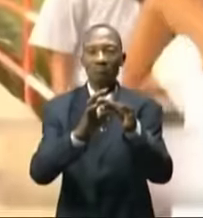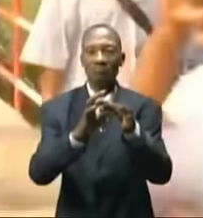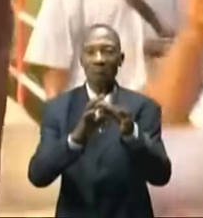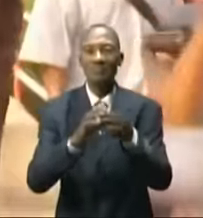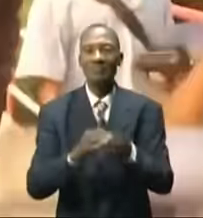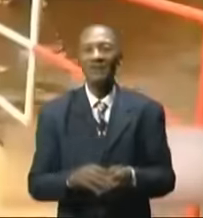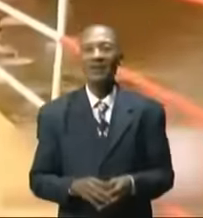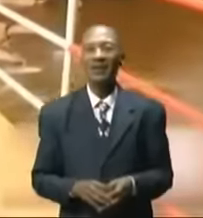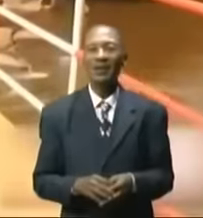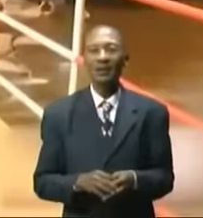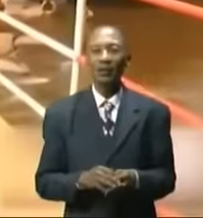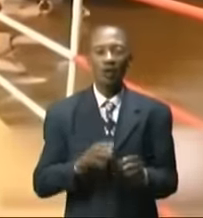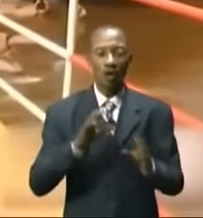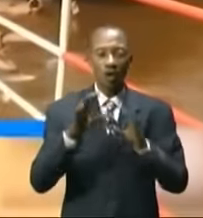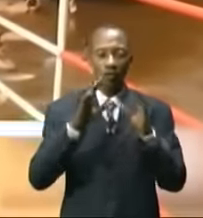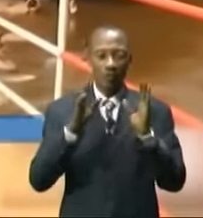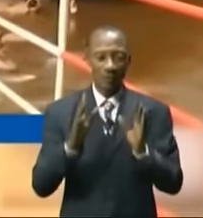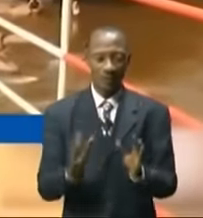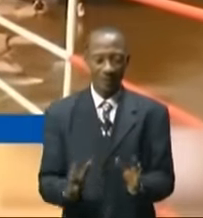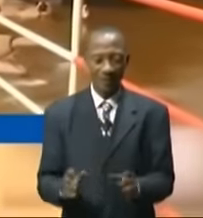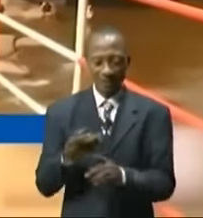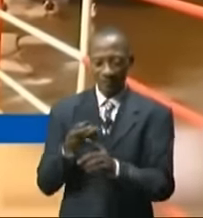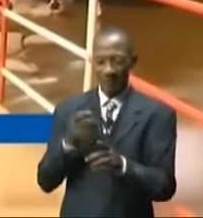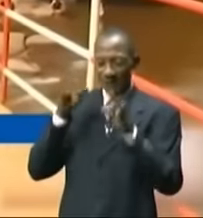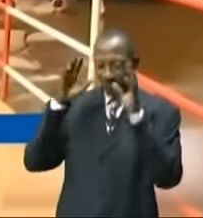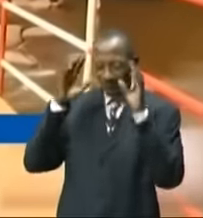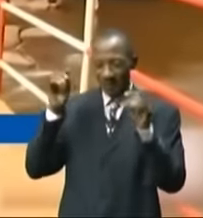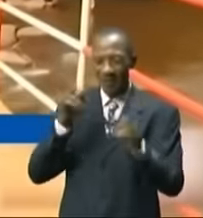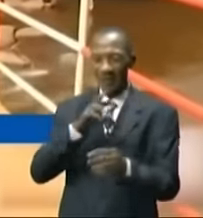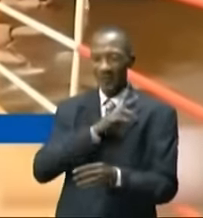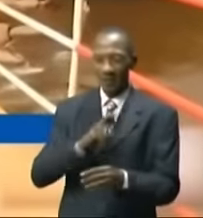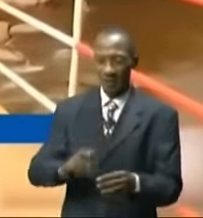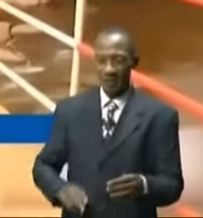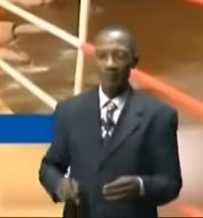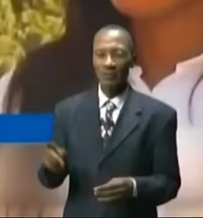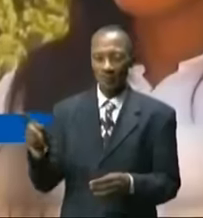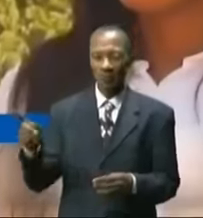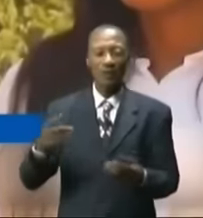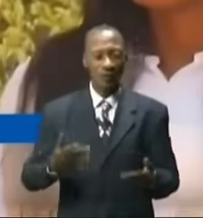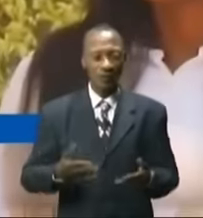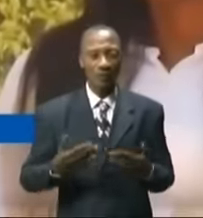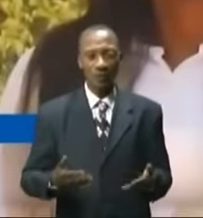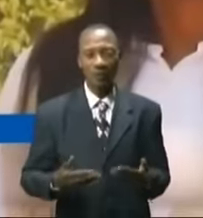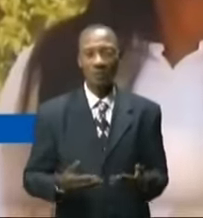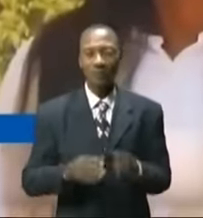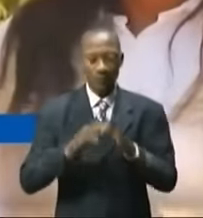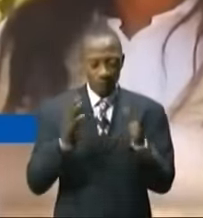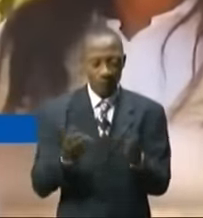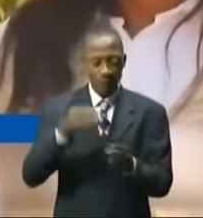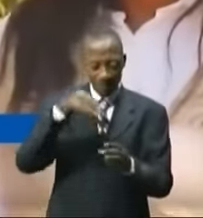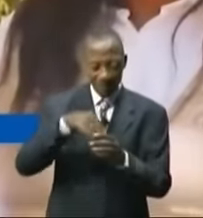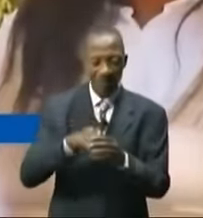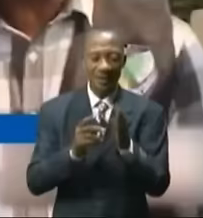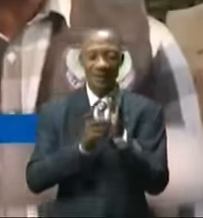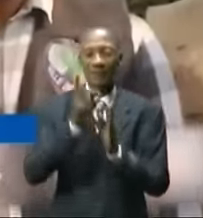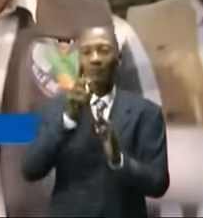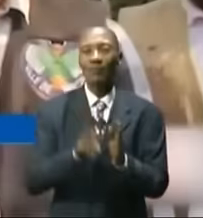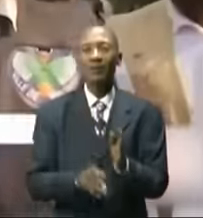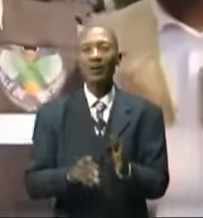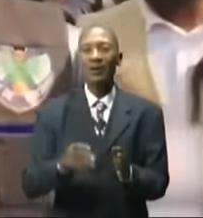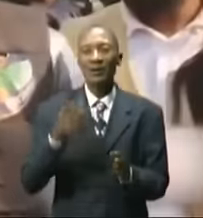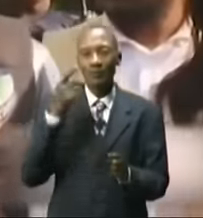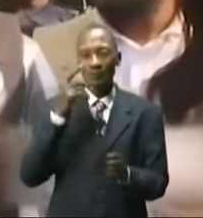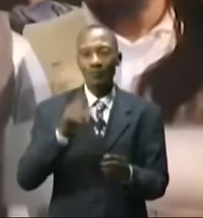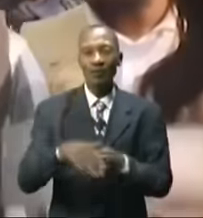les communicateurs de la présidence de la République et qui s'inscrivent dans le cadre du vaste programme du développement de